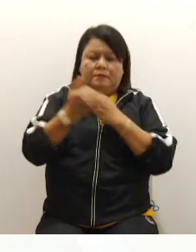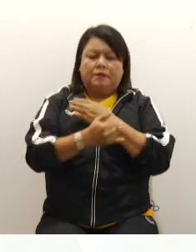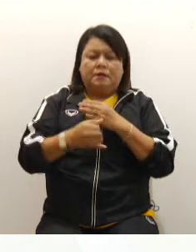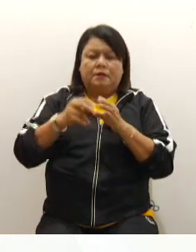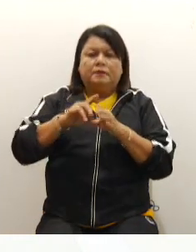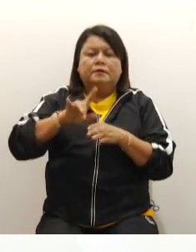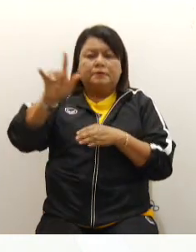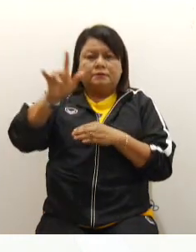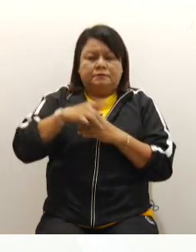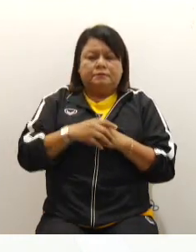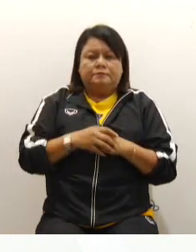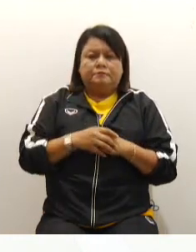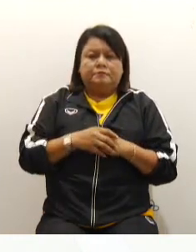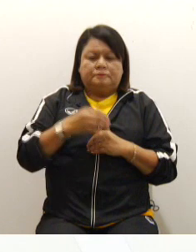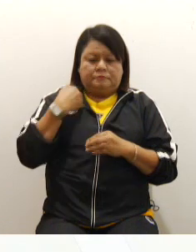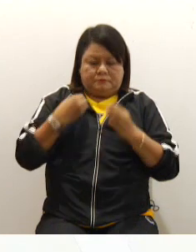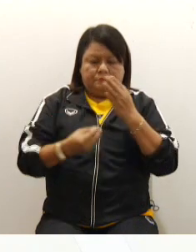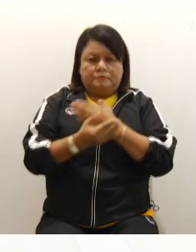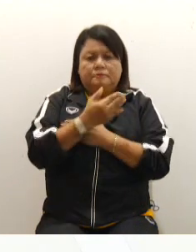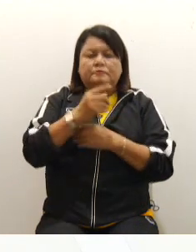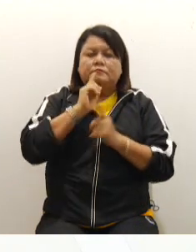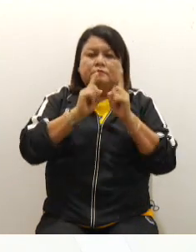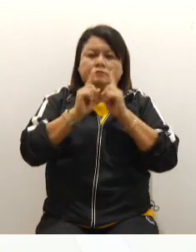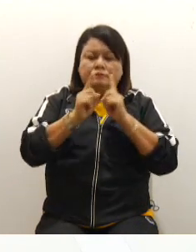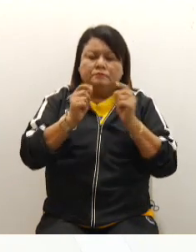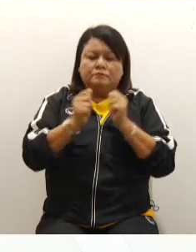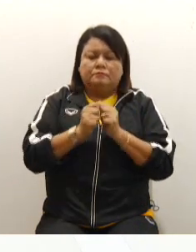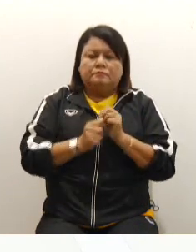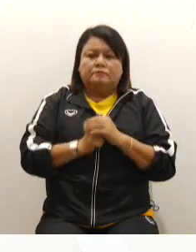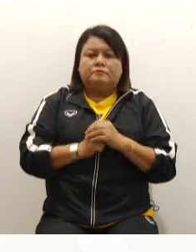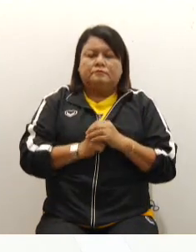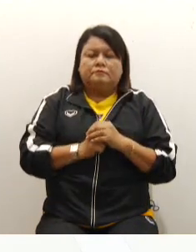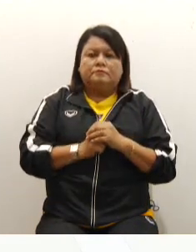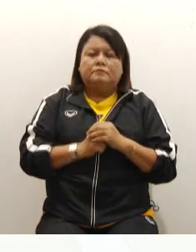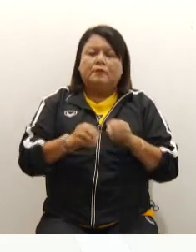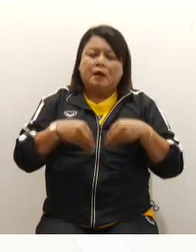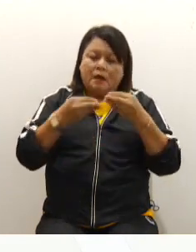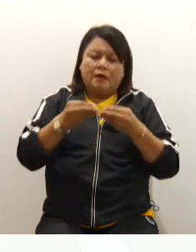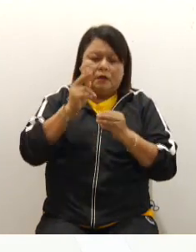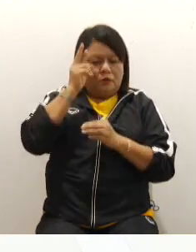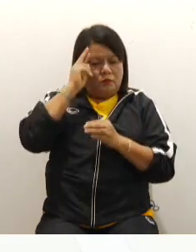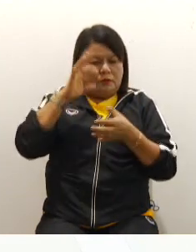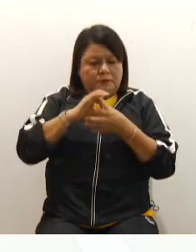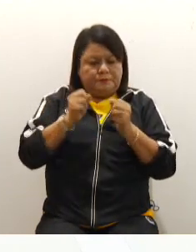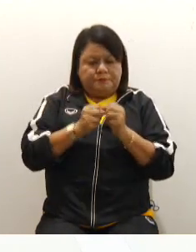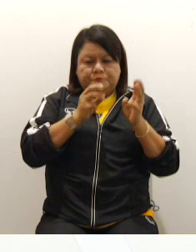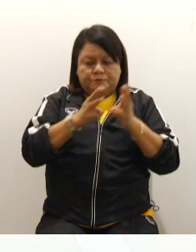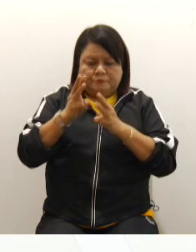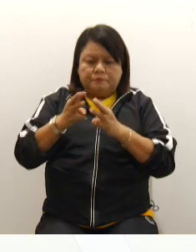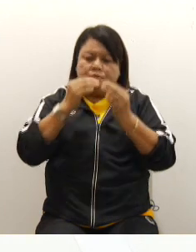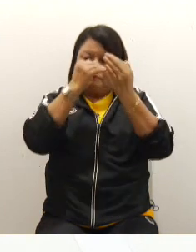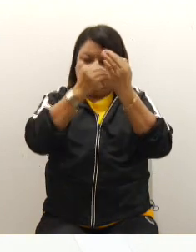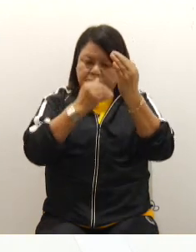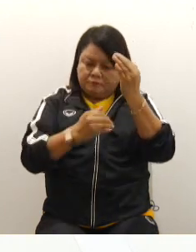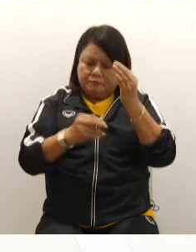นะครับซึ่งเราจะได้มีโอกาสได้พูดคุยกับท่านอาจารย์นะครับซึ่งก็จะมาให้รู้ถึงวิธีการกำหนดมาตรการหรือระเ